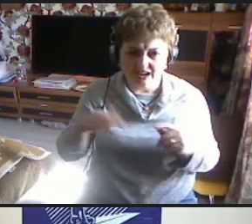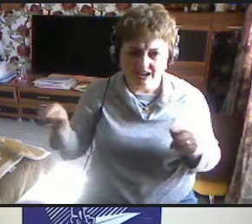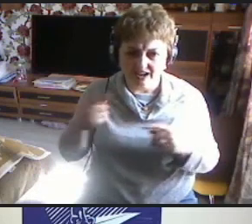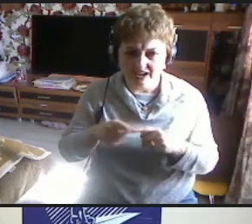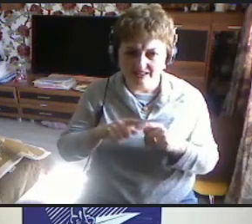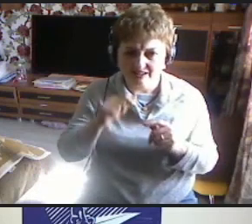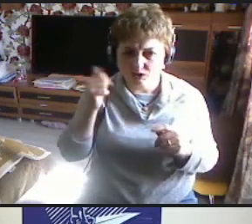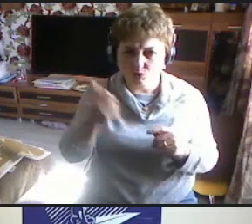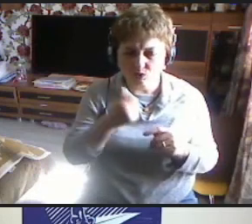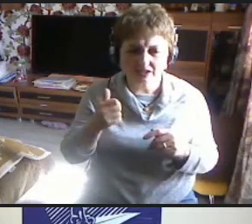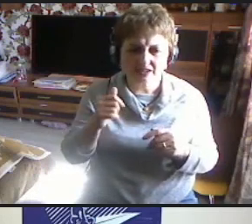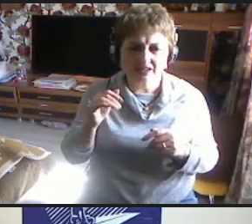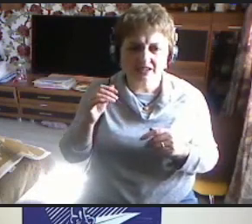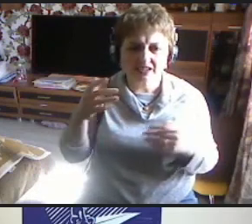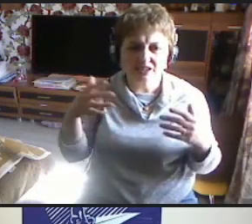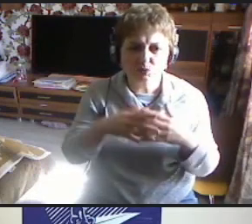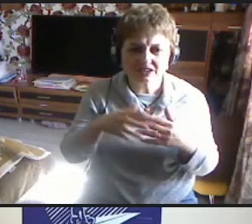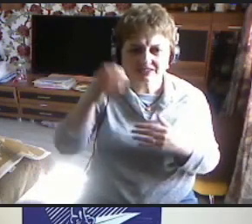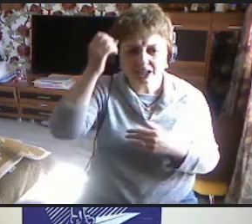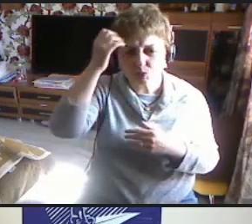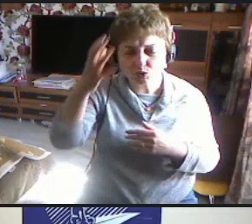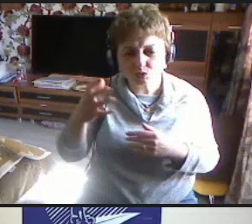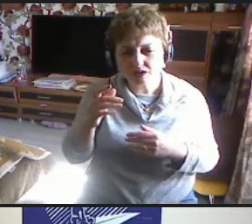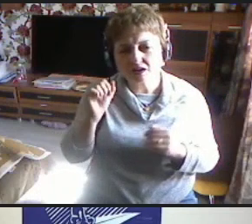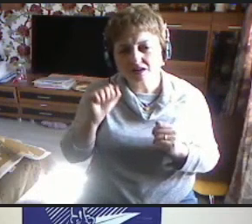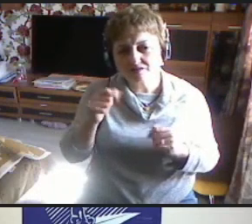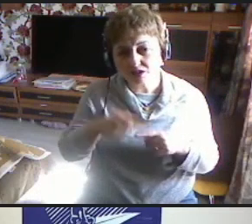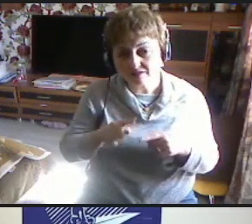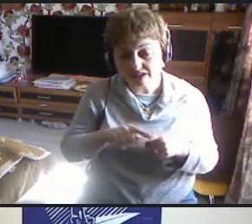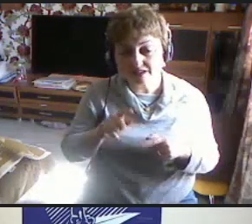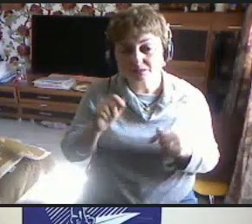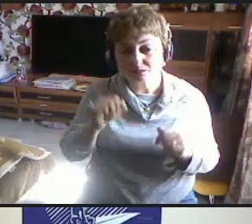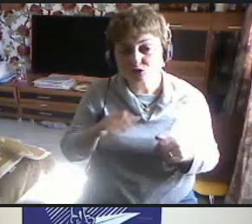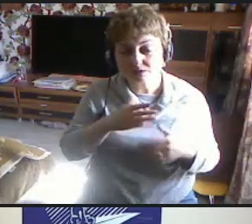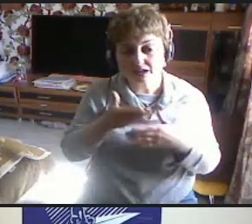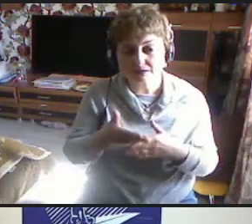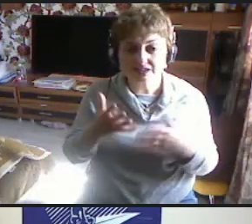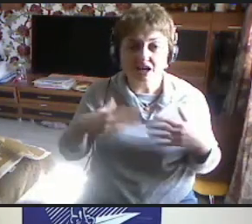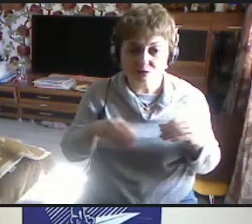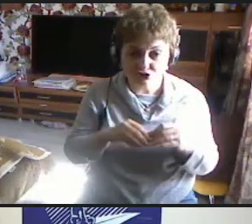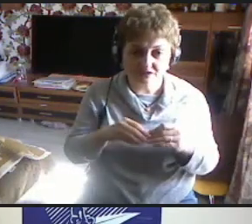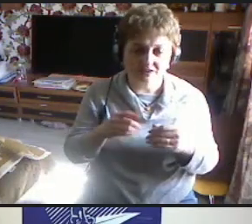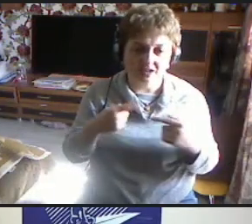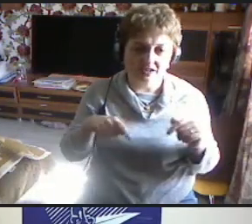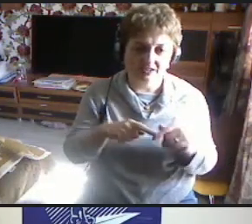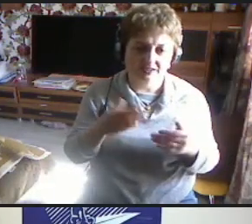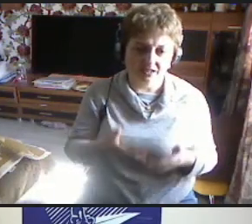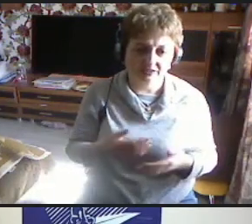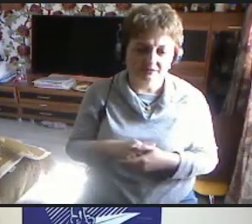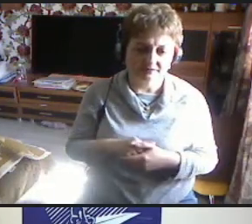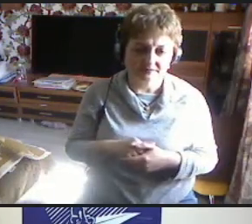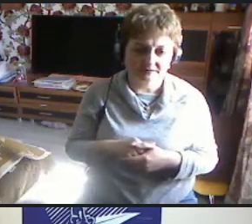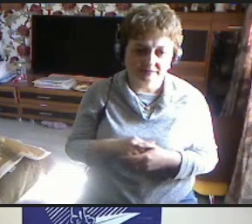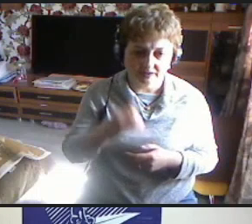инклюзивная культура. И вот здесь очень может помочь общественная организация. Так, хорошо, спасибо. Что там